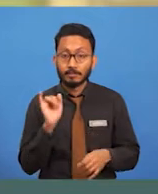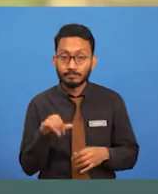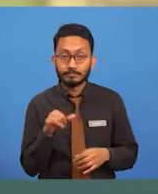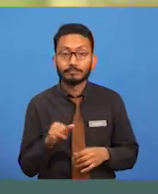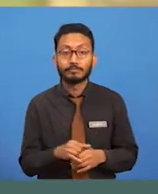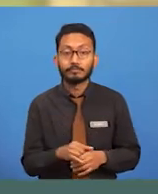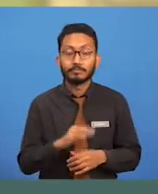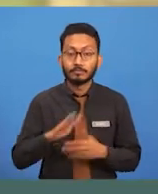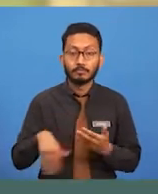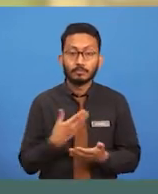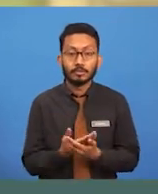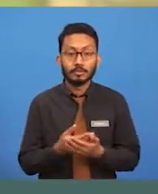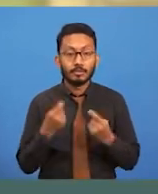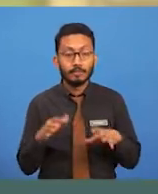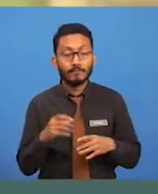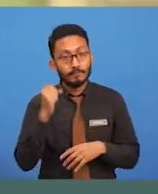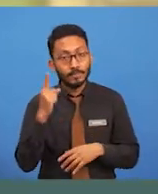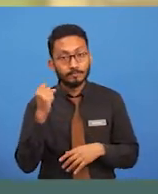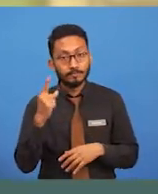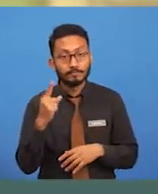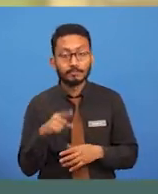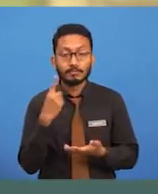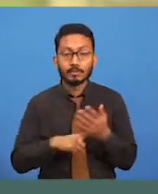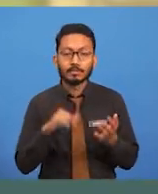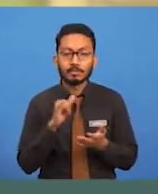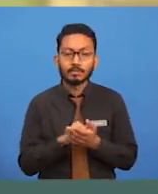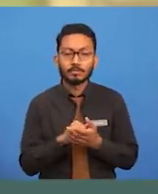memahami apa yang telah saya sampaikan tadi.